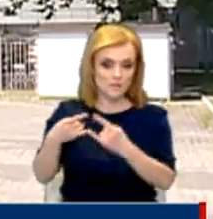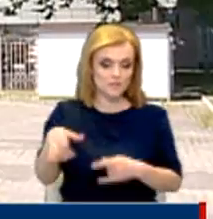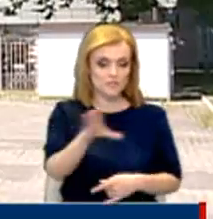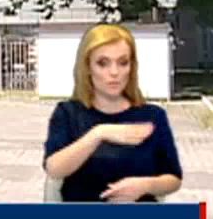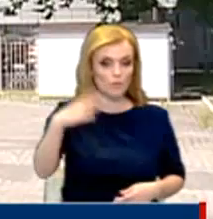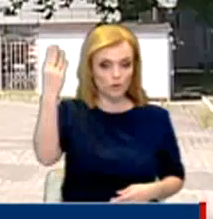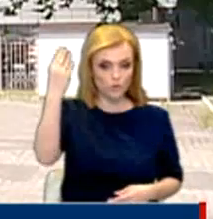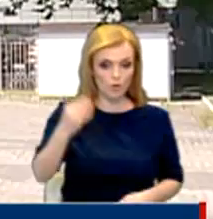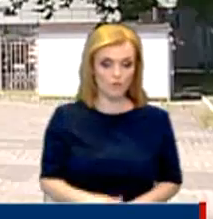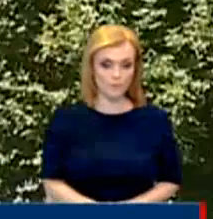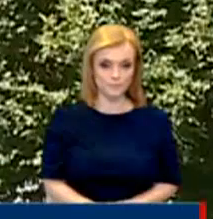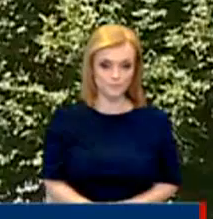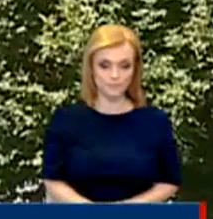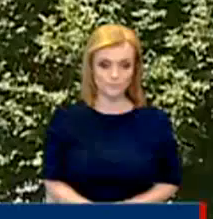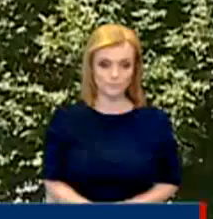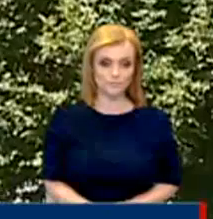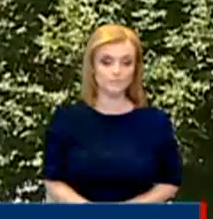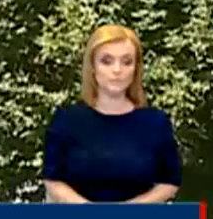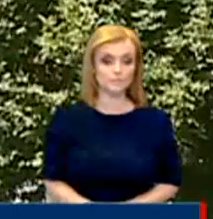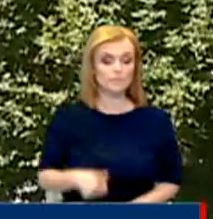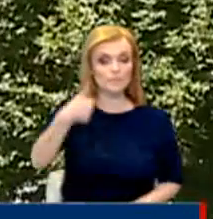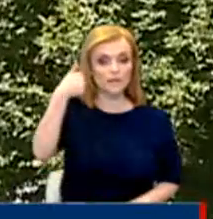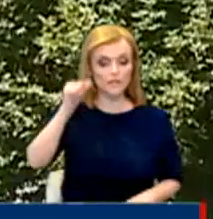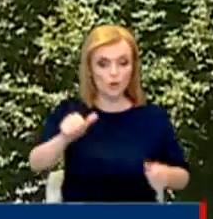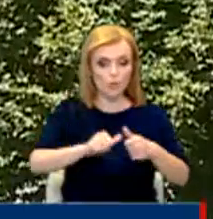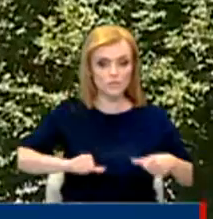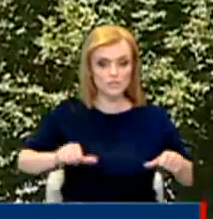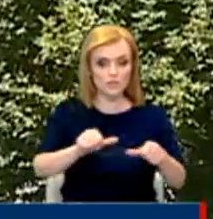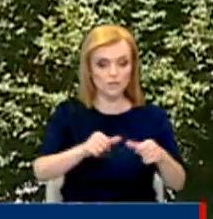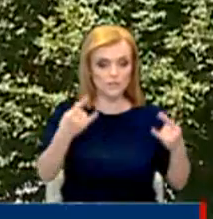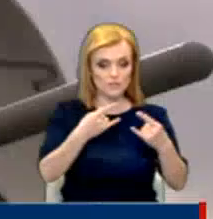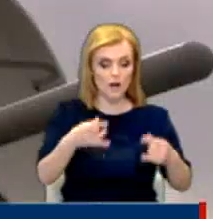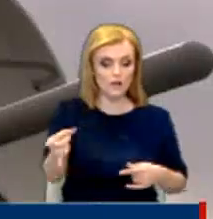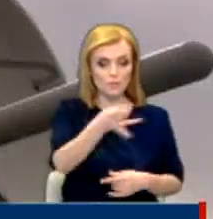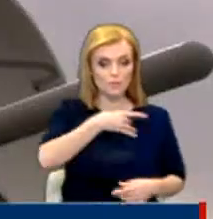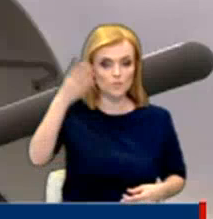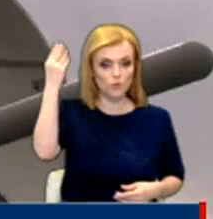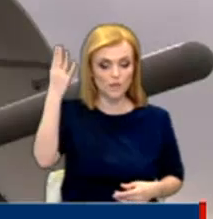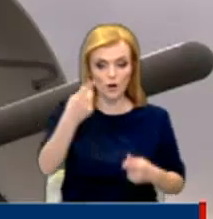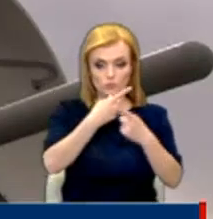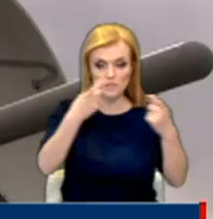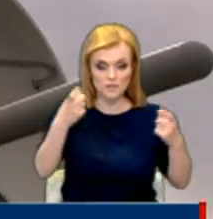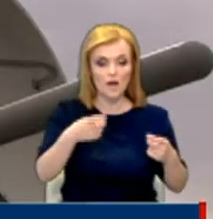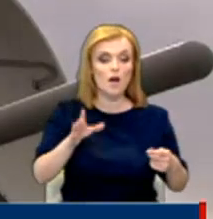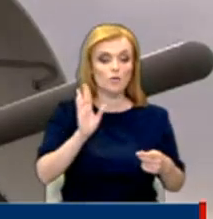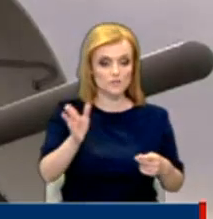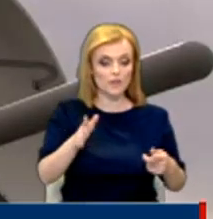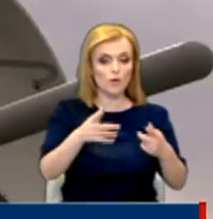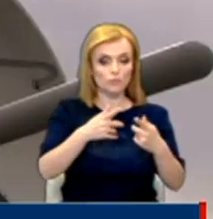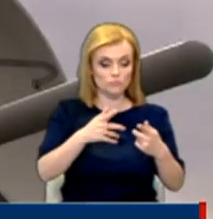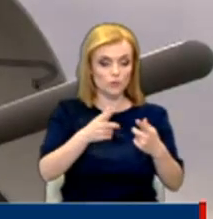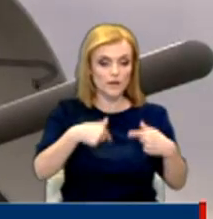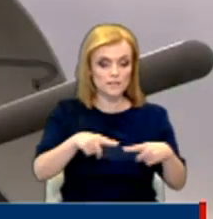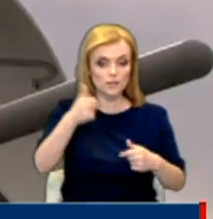ce a fost deținută de Societatea Română de Televiziune. Ieri, Consiliul Audiovizual al Republicii Moldova a anunțat organizarea unui concurs